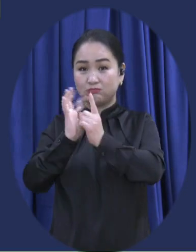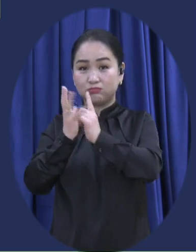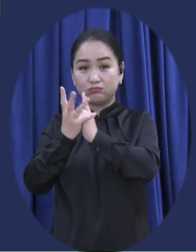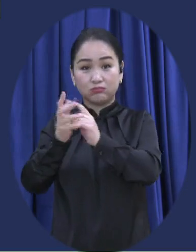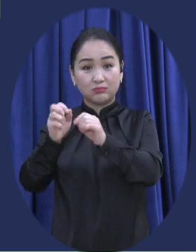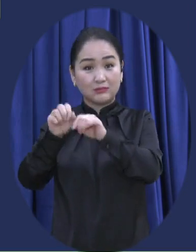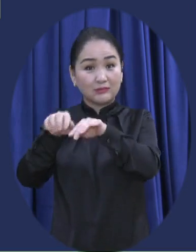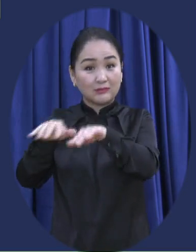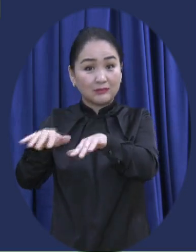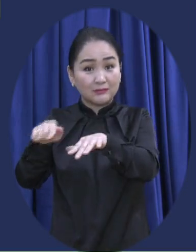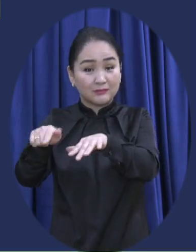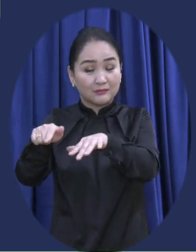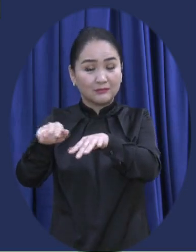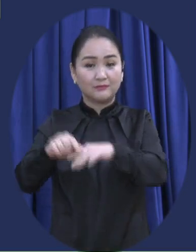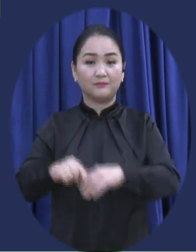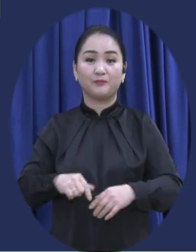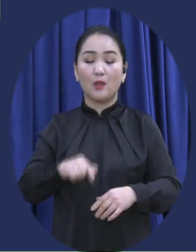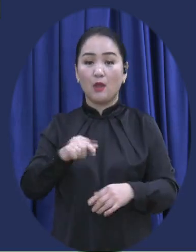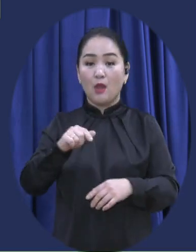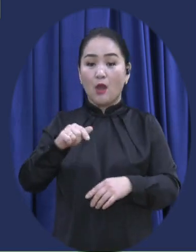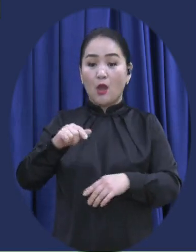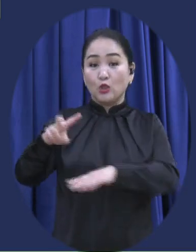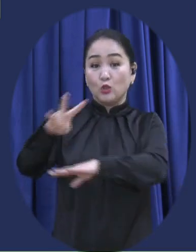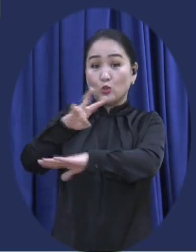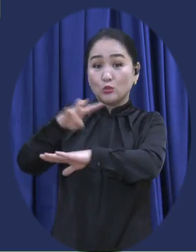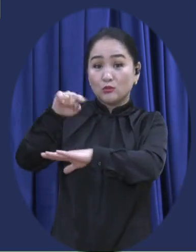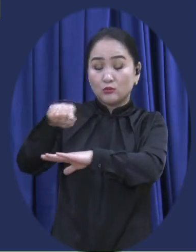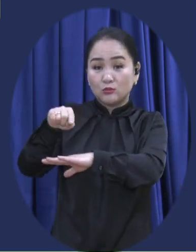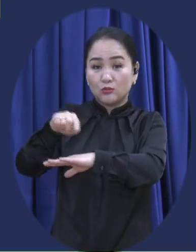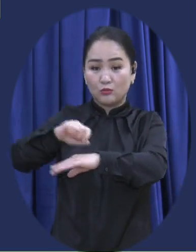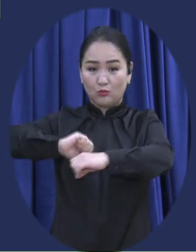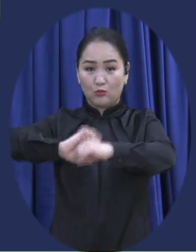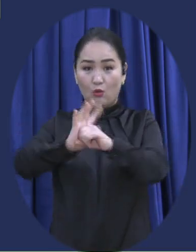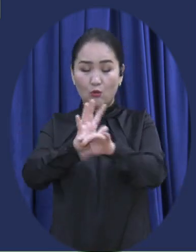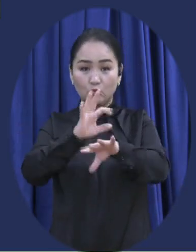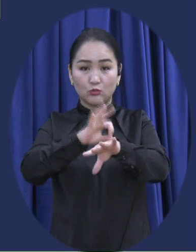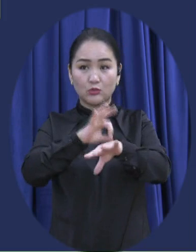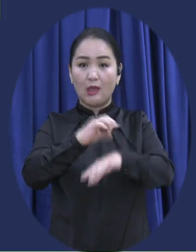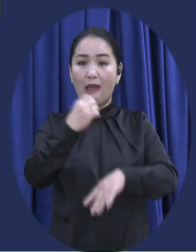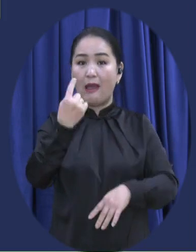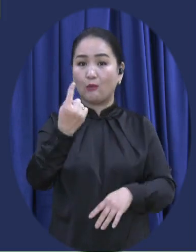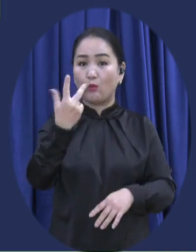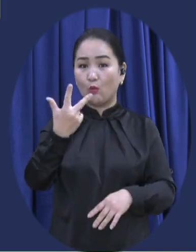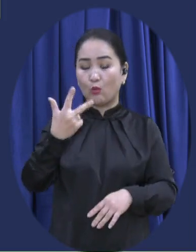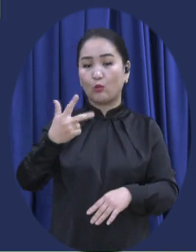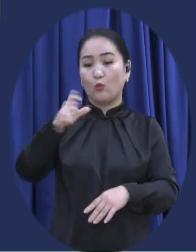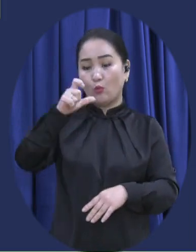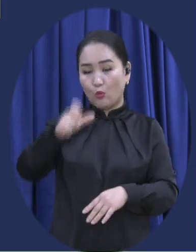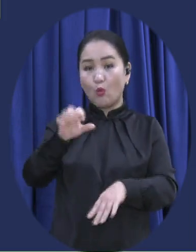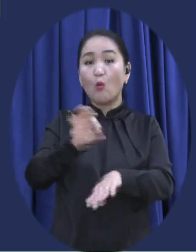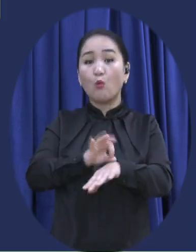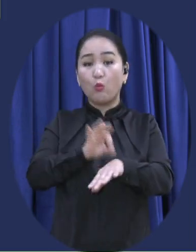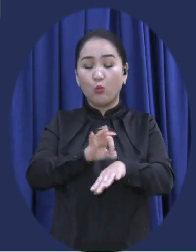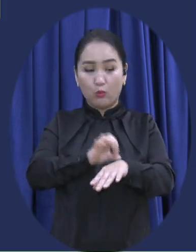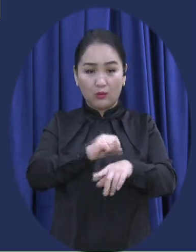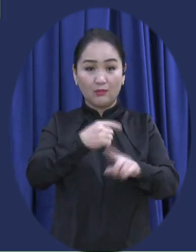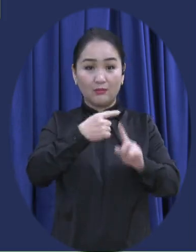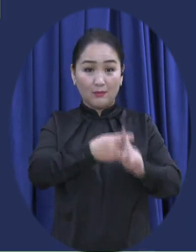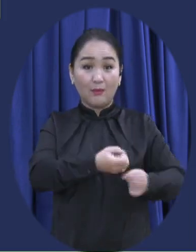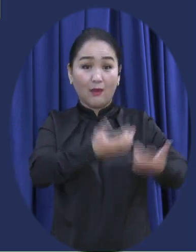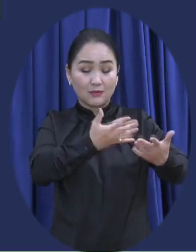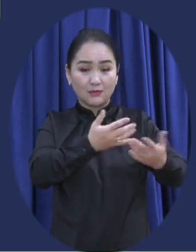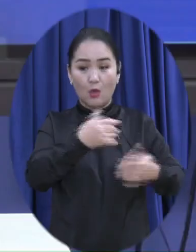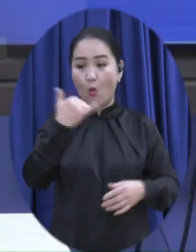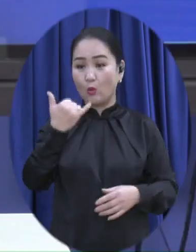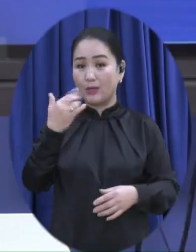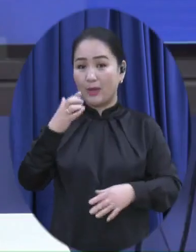байгаа бүс нутагт болвол коронавирус талдварын 13 тохиолдол бүртгэгдсэн гэсэн үг ээ. За Улаанбаатар хотод 3